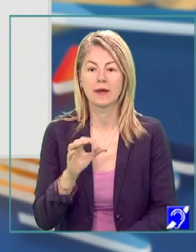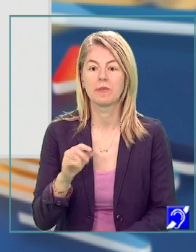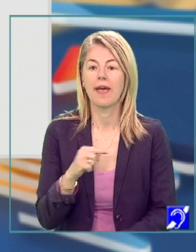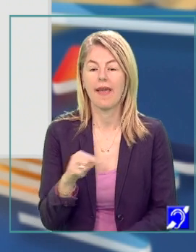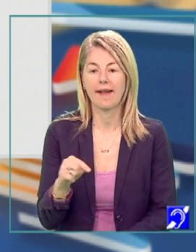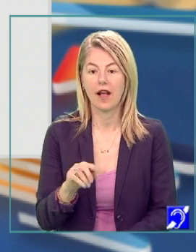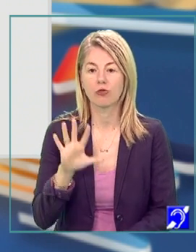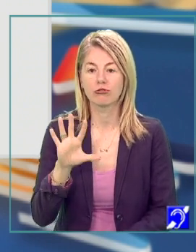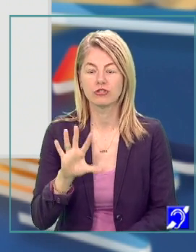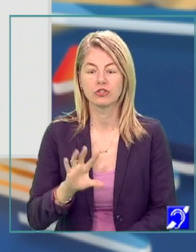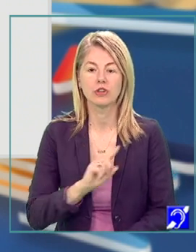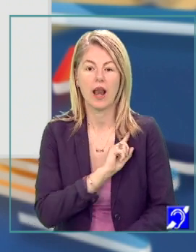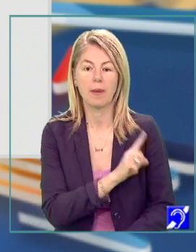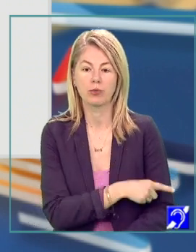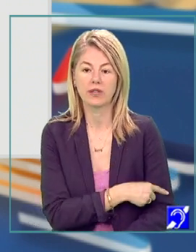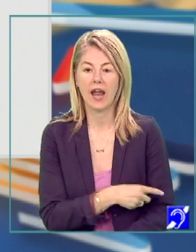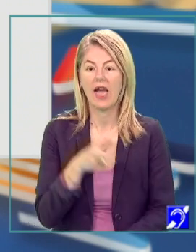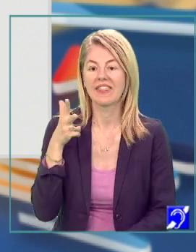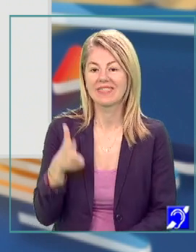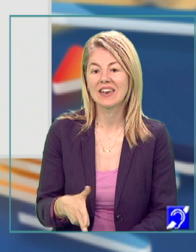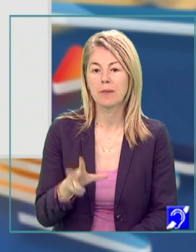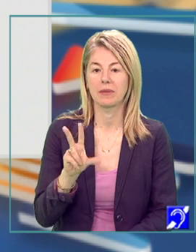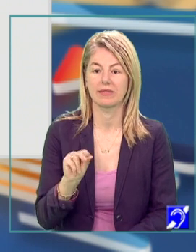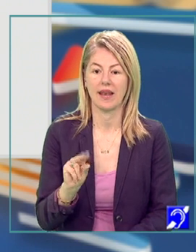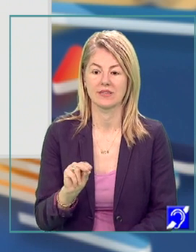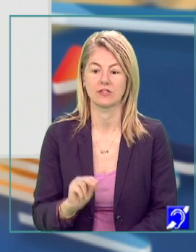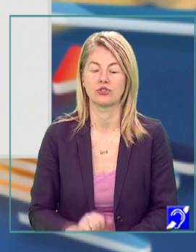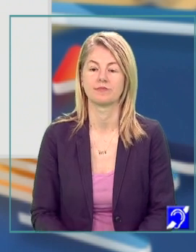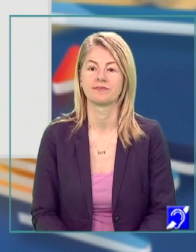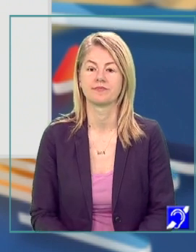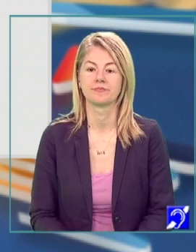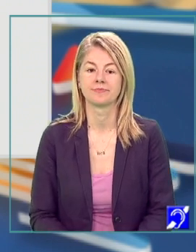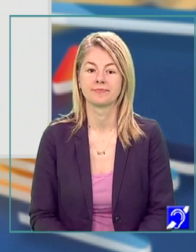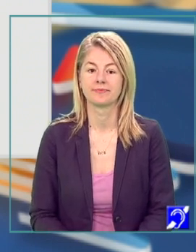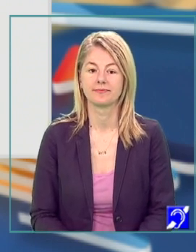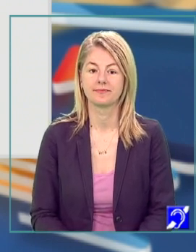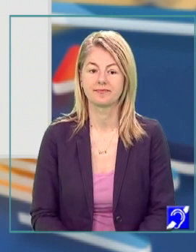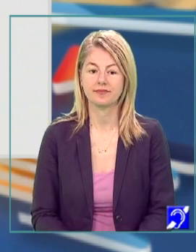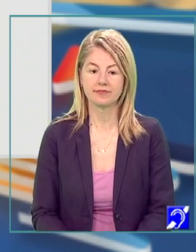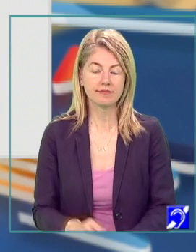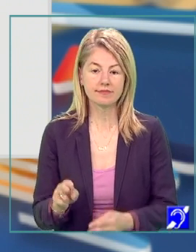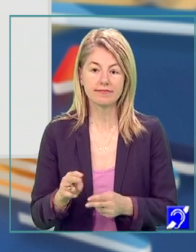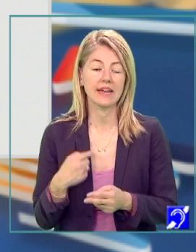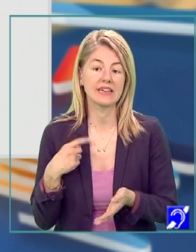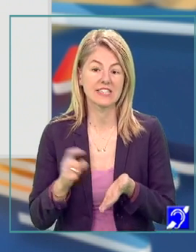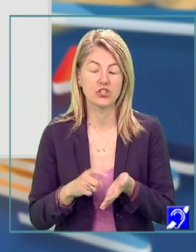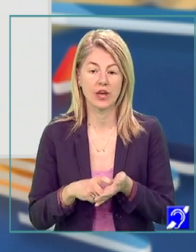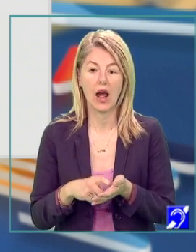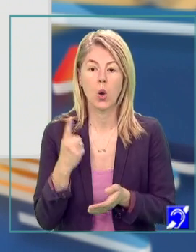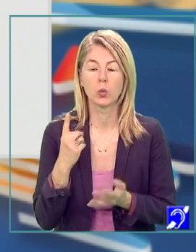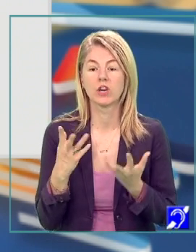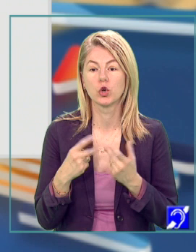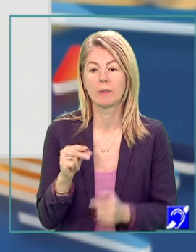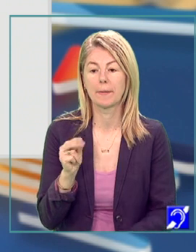cu 5 la suma exponenților, adică 5 la puterea 3030. Ni se cerea un număr